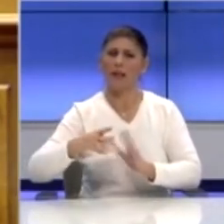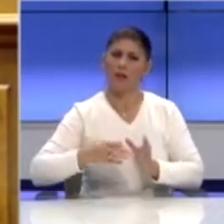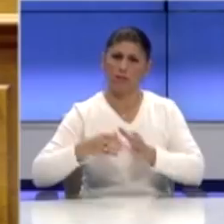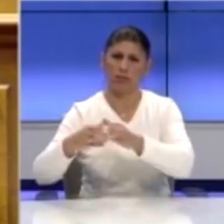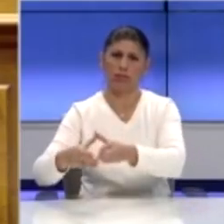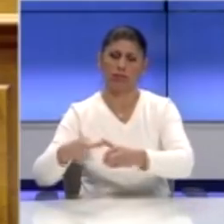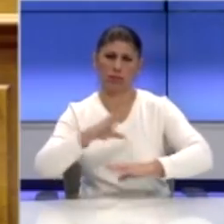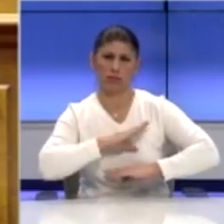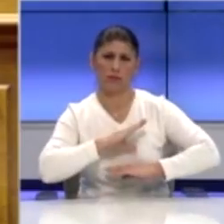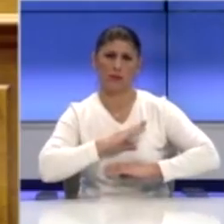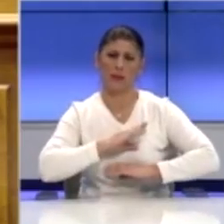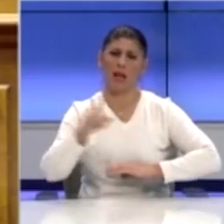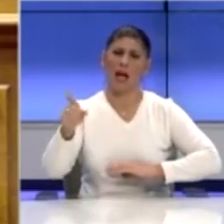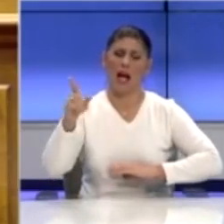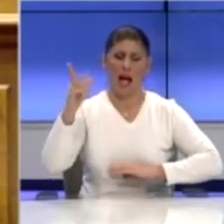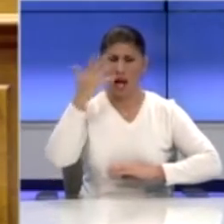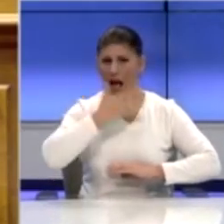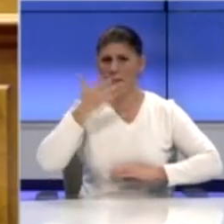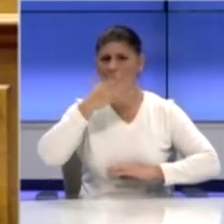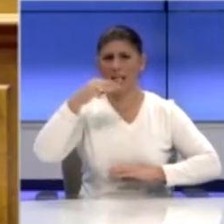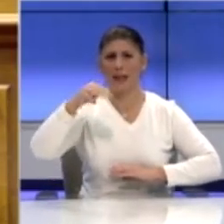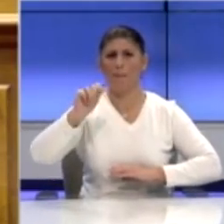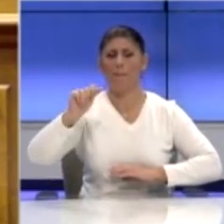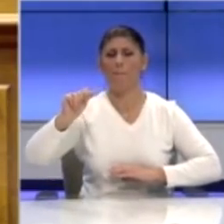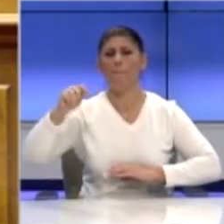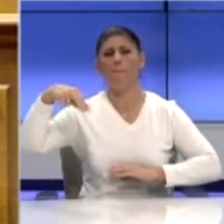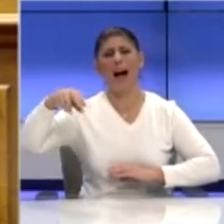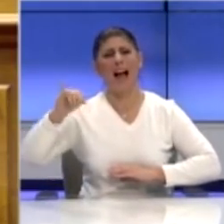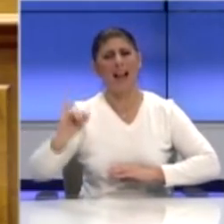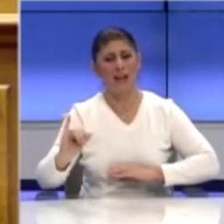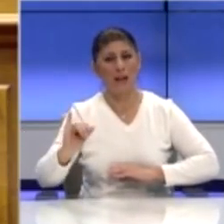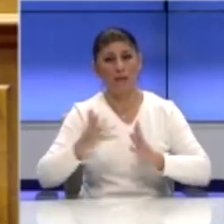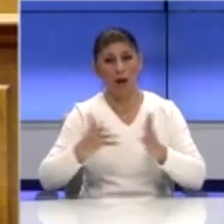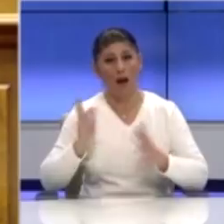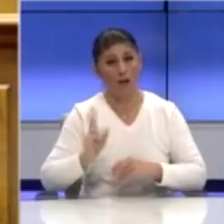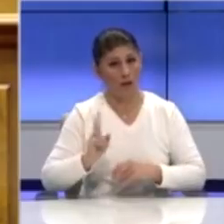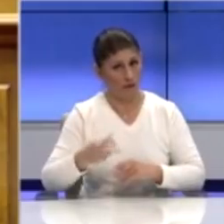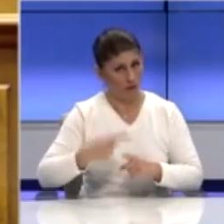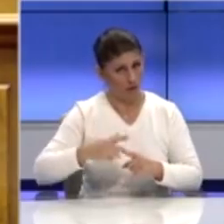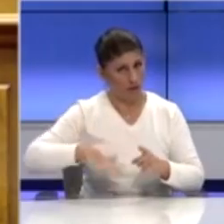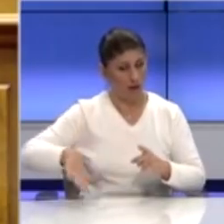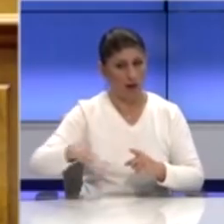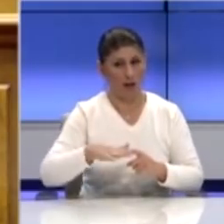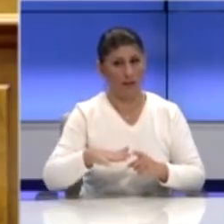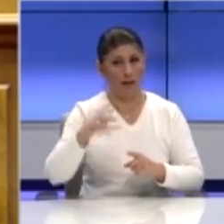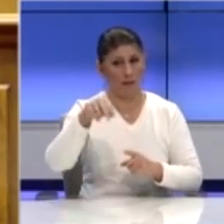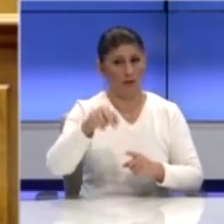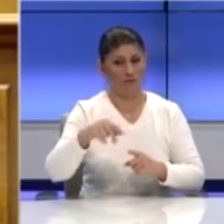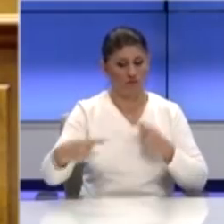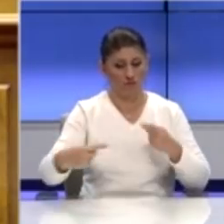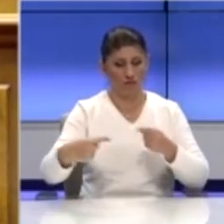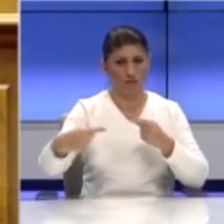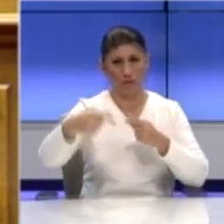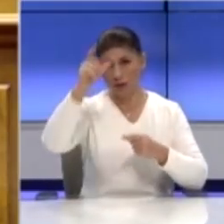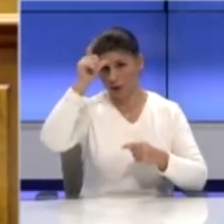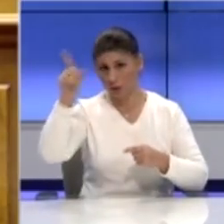δυνάμεων στο Μάλι της Αφρικής μεγαλώνουν τους κινδύνους και για το λαό μας. Αξιοποιείτε μάλιστα την ένταση με